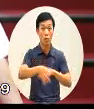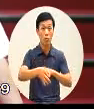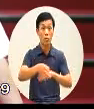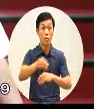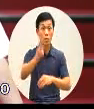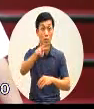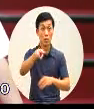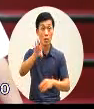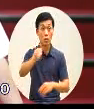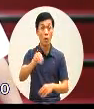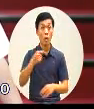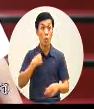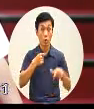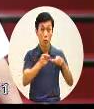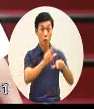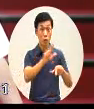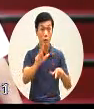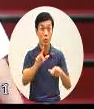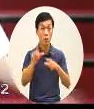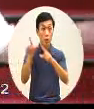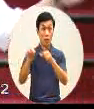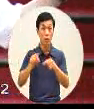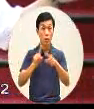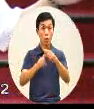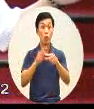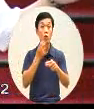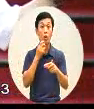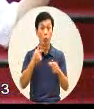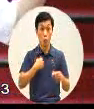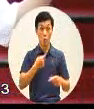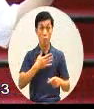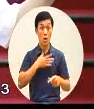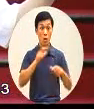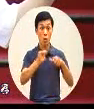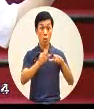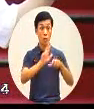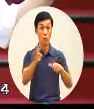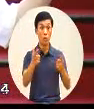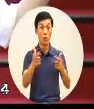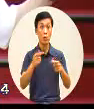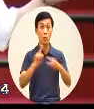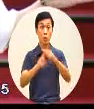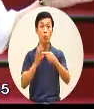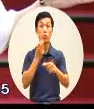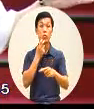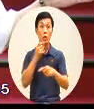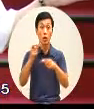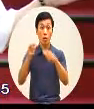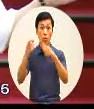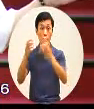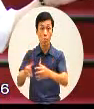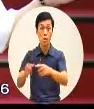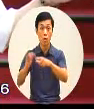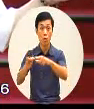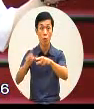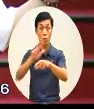的公式了哈，以中央里面哦，不是我的公式哦，中央里面的公式了哈，